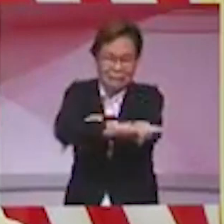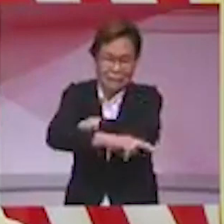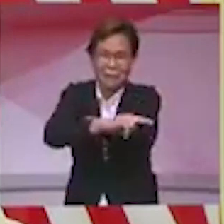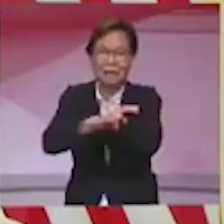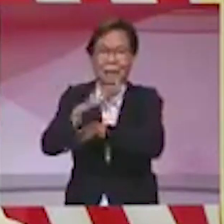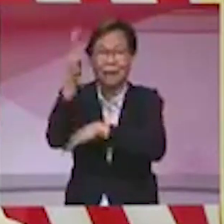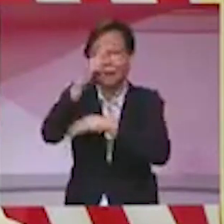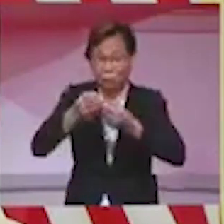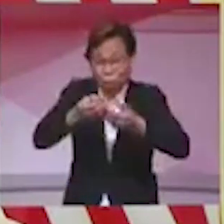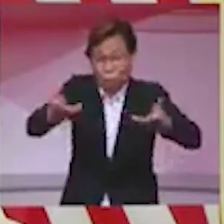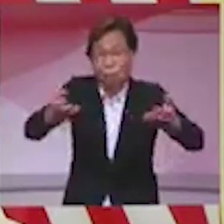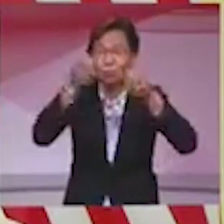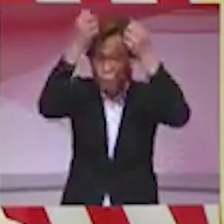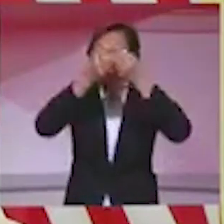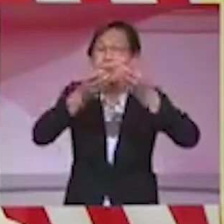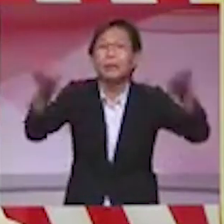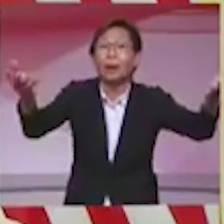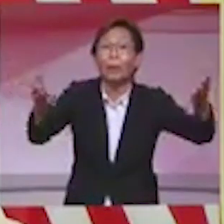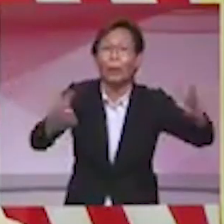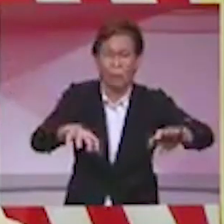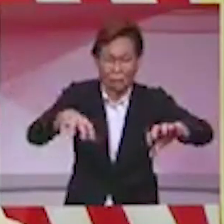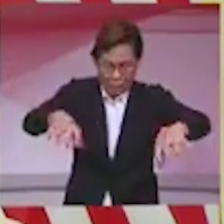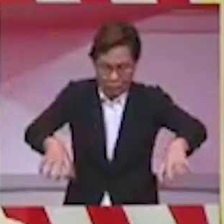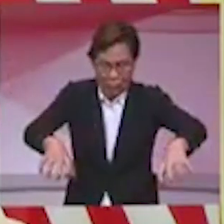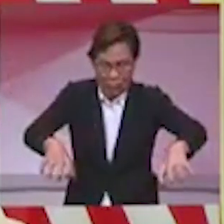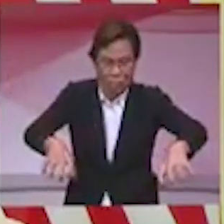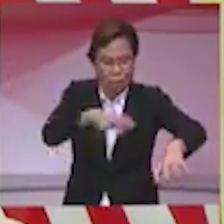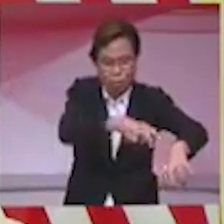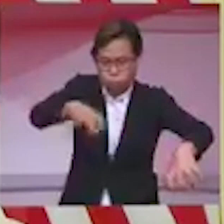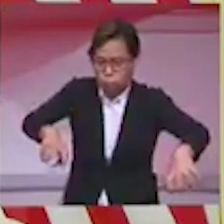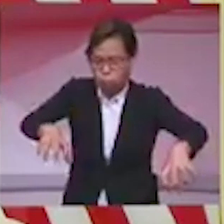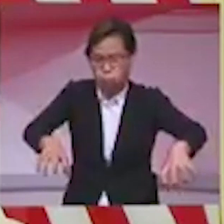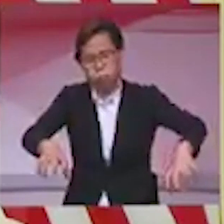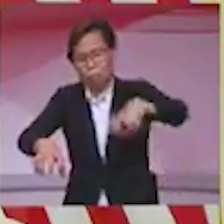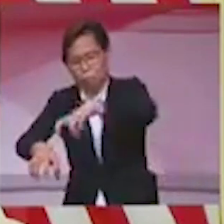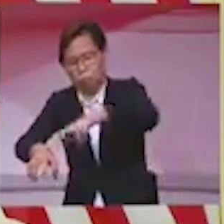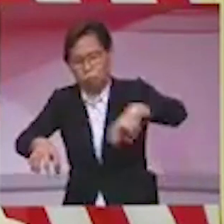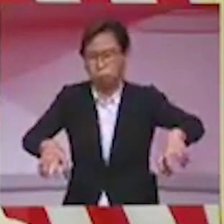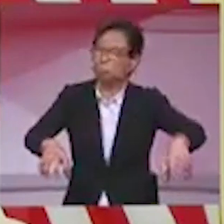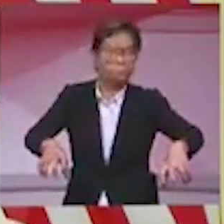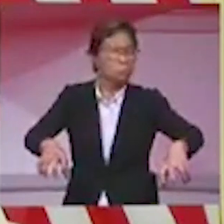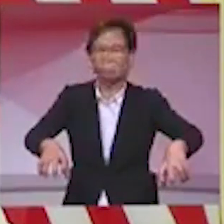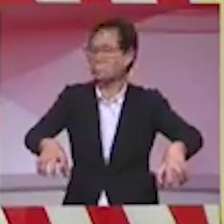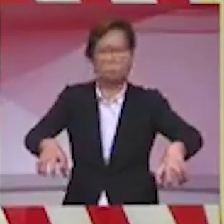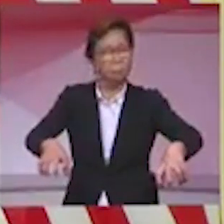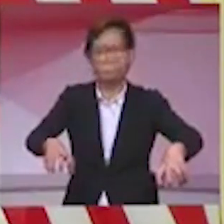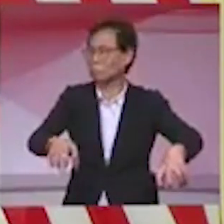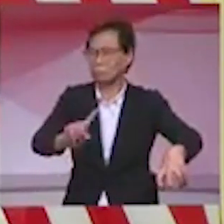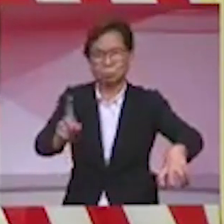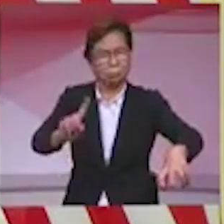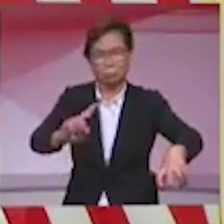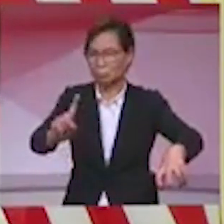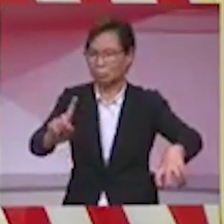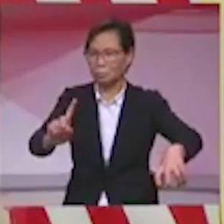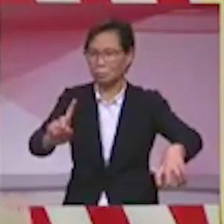er entas Hai tidak dibenarkan membandel tidak dibenarkan lagi antara daerah-daerah